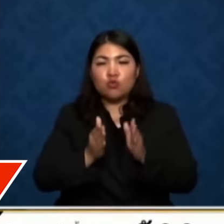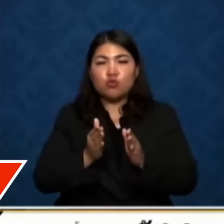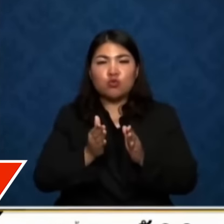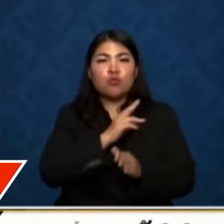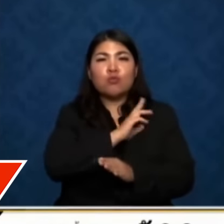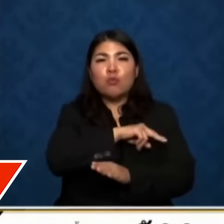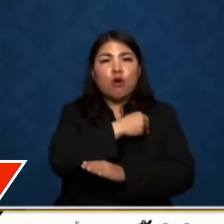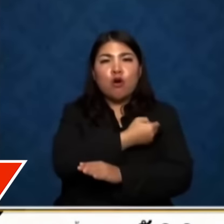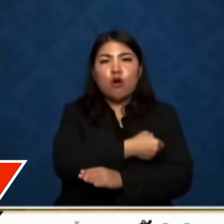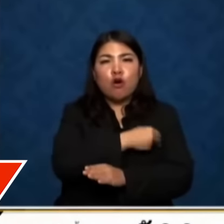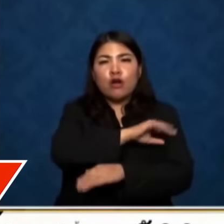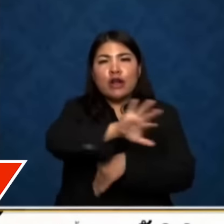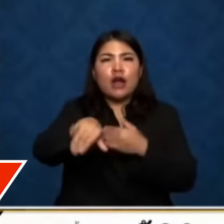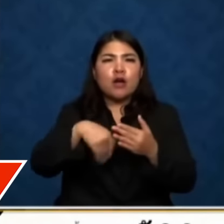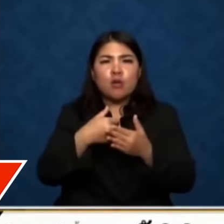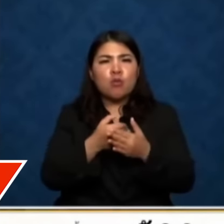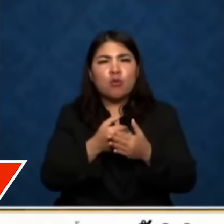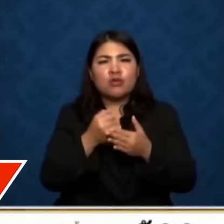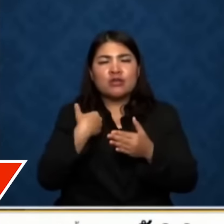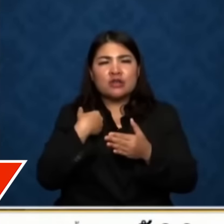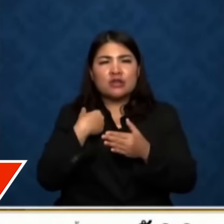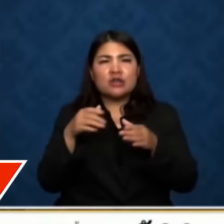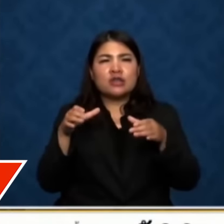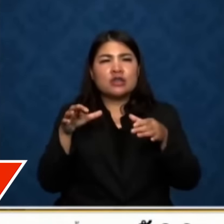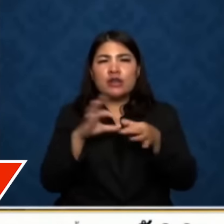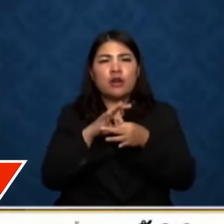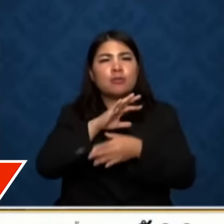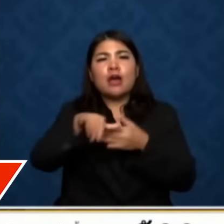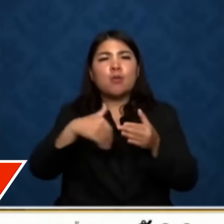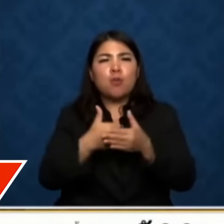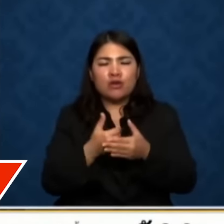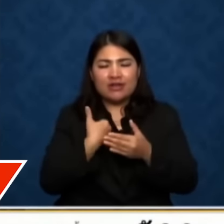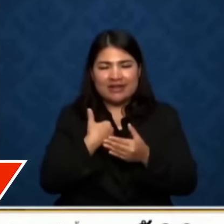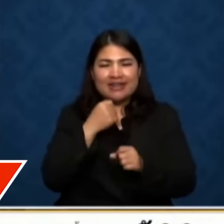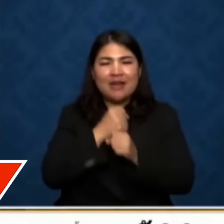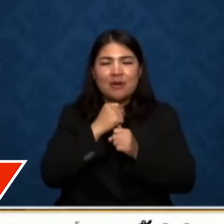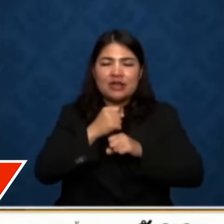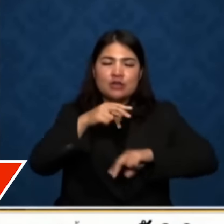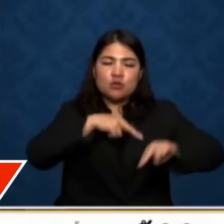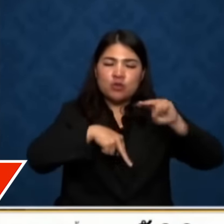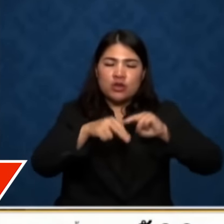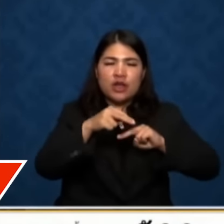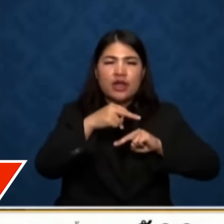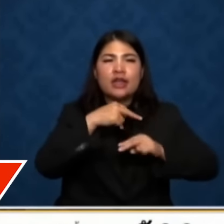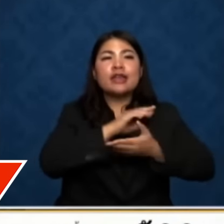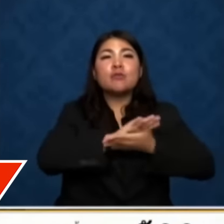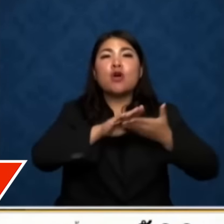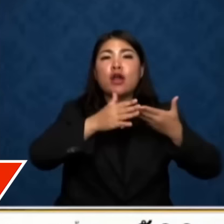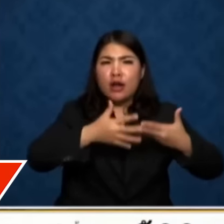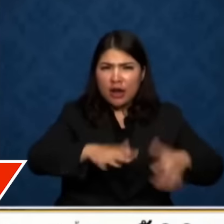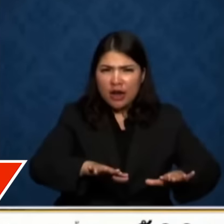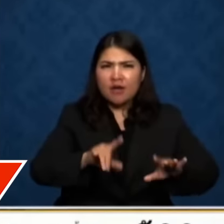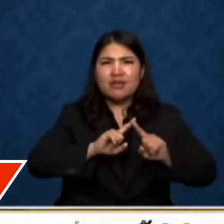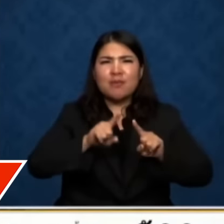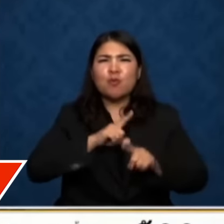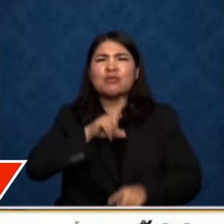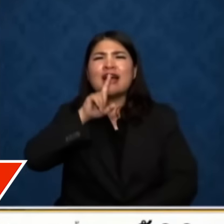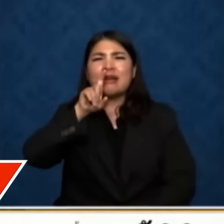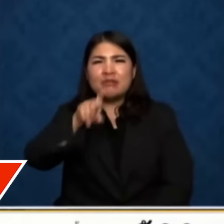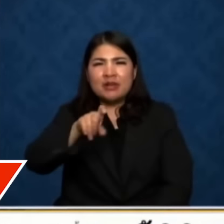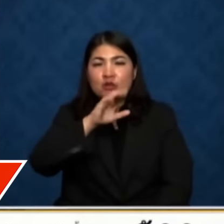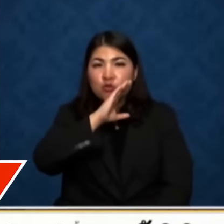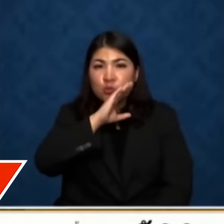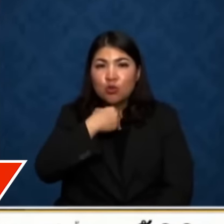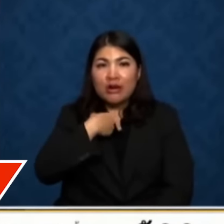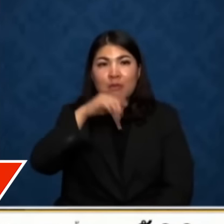วมถึงบุคลากรทางการแพทย์เนี่ยได้ปฏิบัติหน้าที่โดยชอบแล้วแต่ผมตั้งคำถามครับว่าถ้